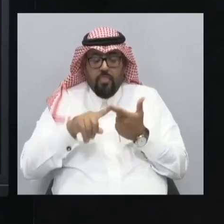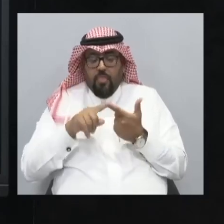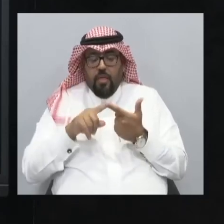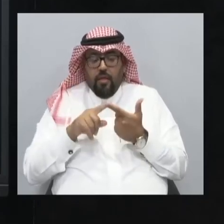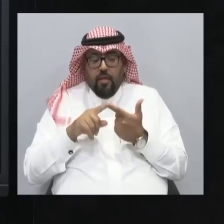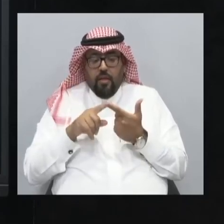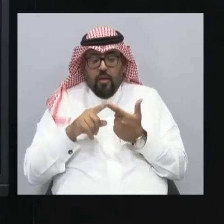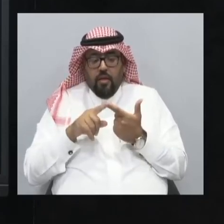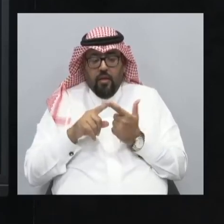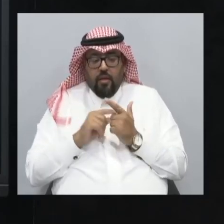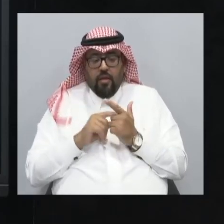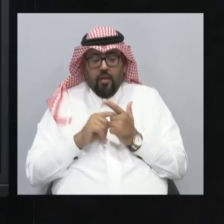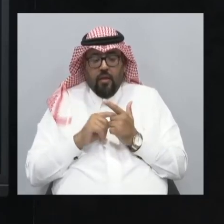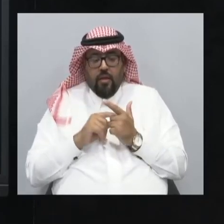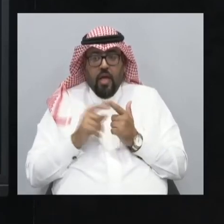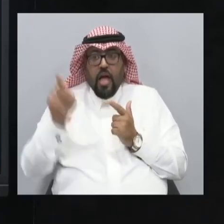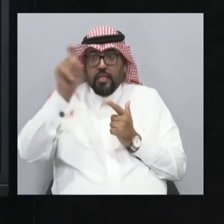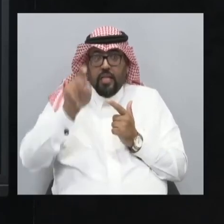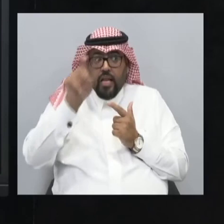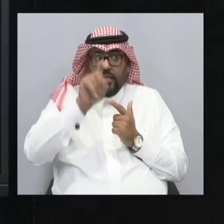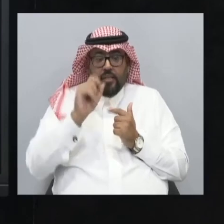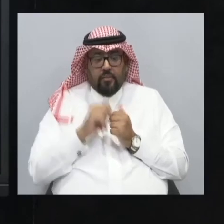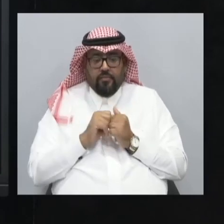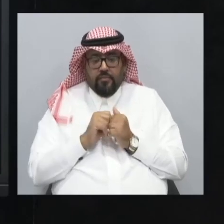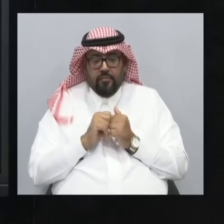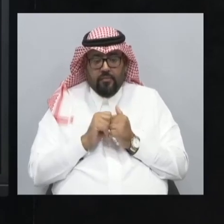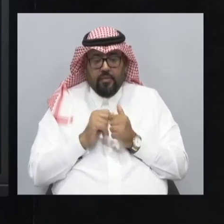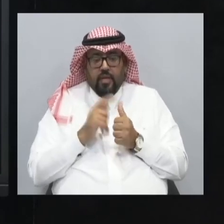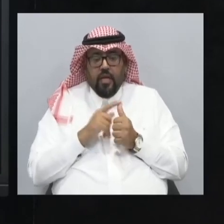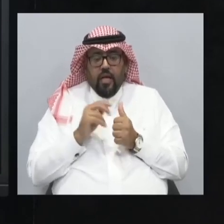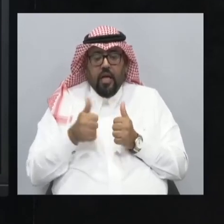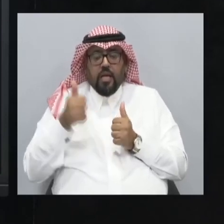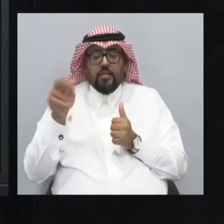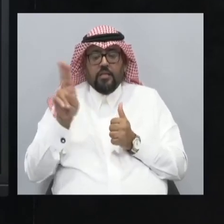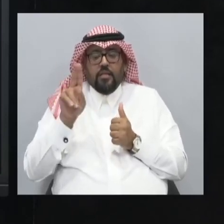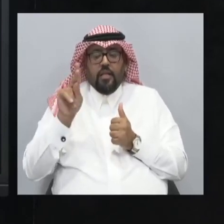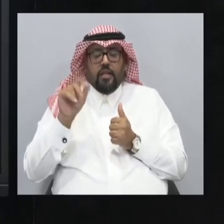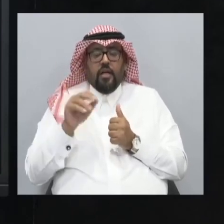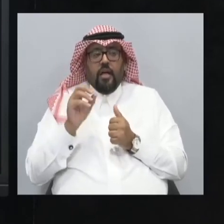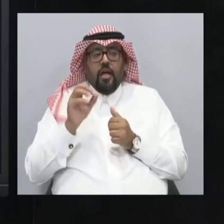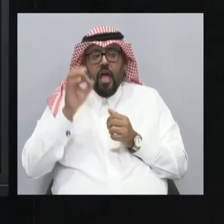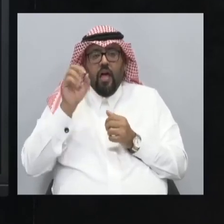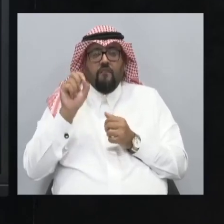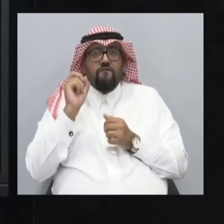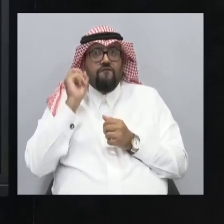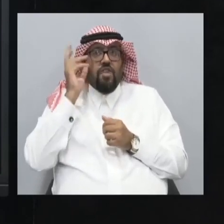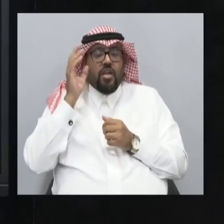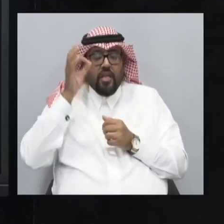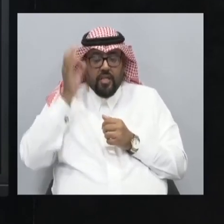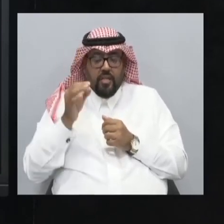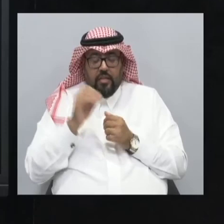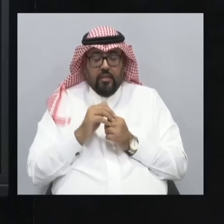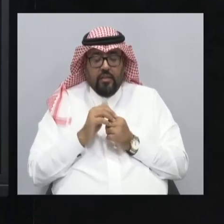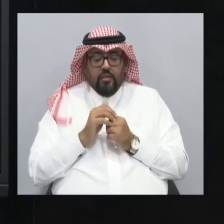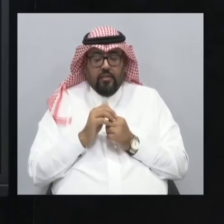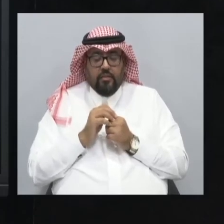ذلك أسأل، استطلع بمعنى أنه يحدد الفكرة الرئيسة، تضع